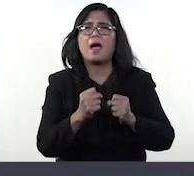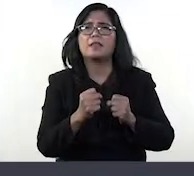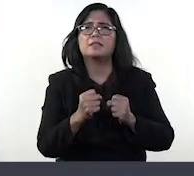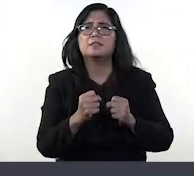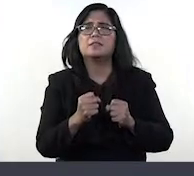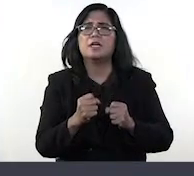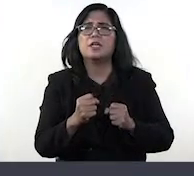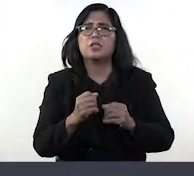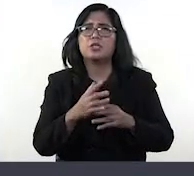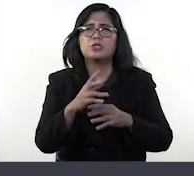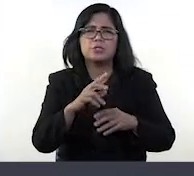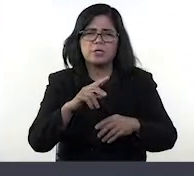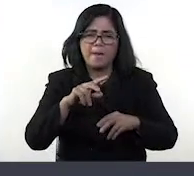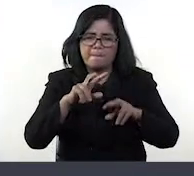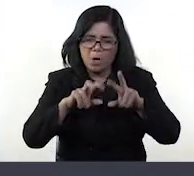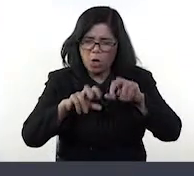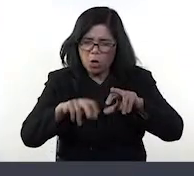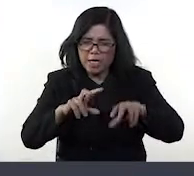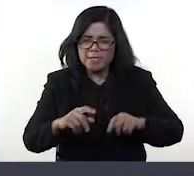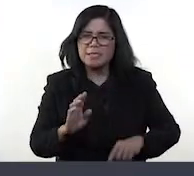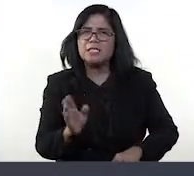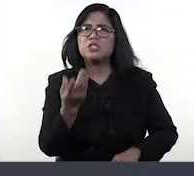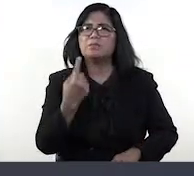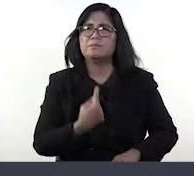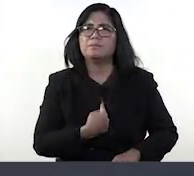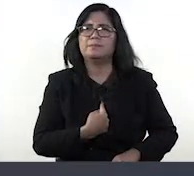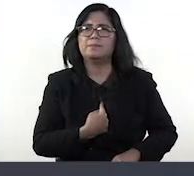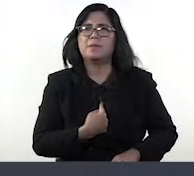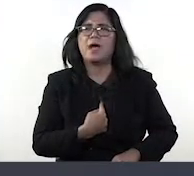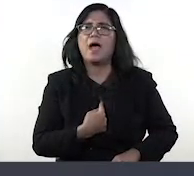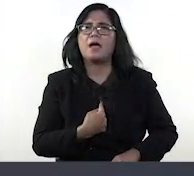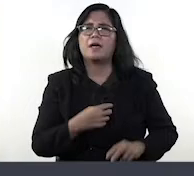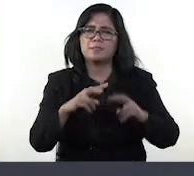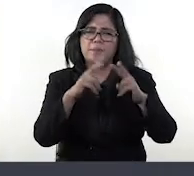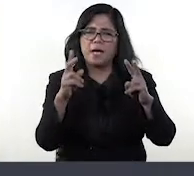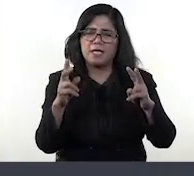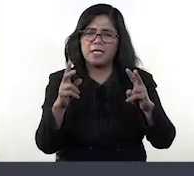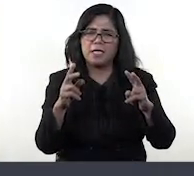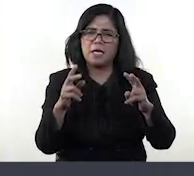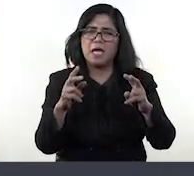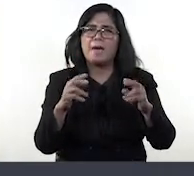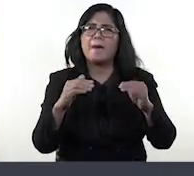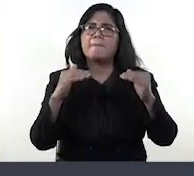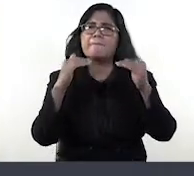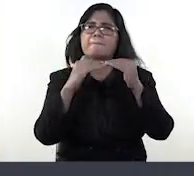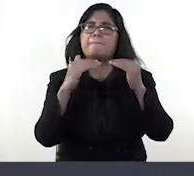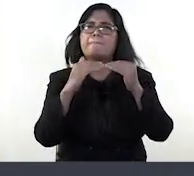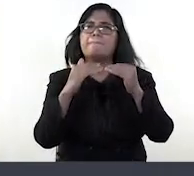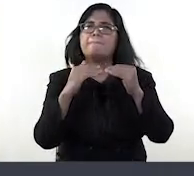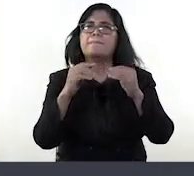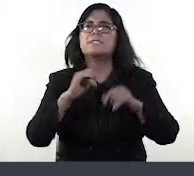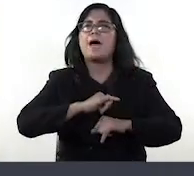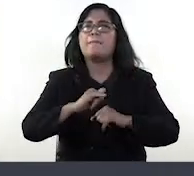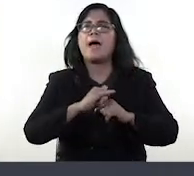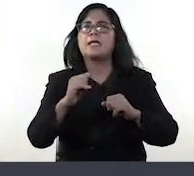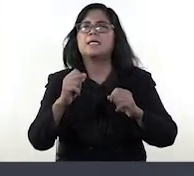roh semangat terus terus mengkoreksi itu Hai agar semakin berpadanan dengan Injil Kristus bukan